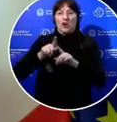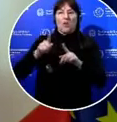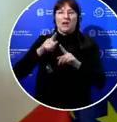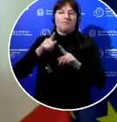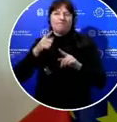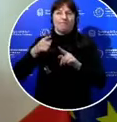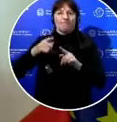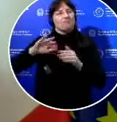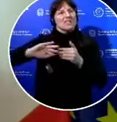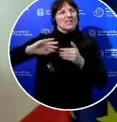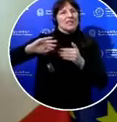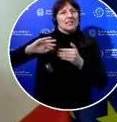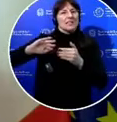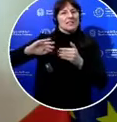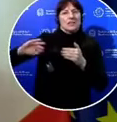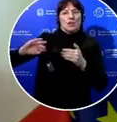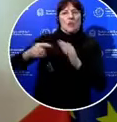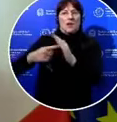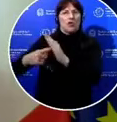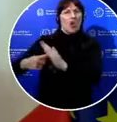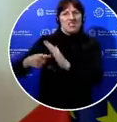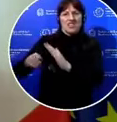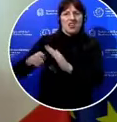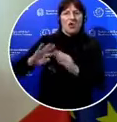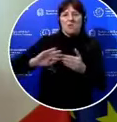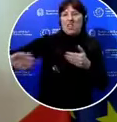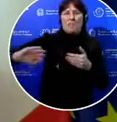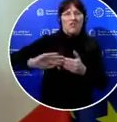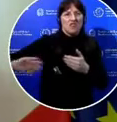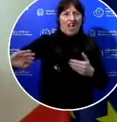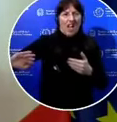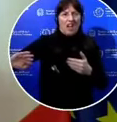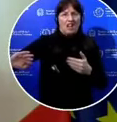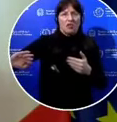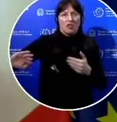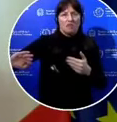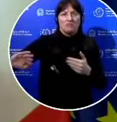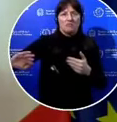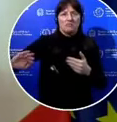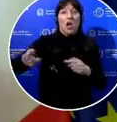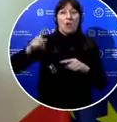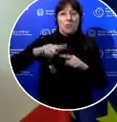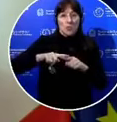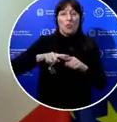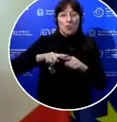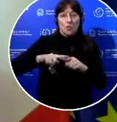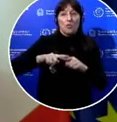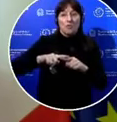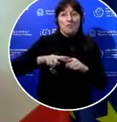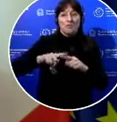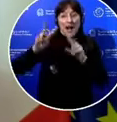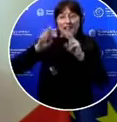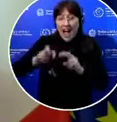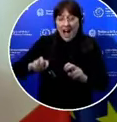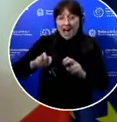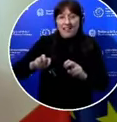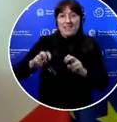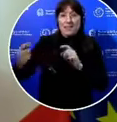il tossicodipendente ai margini della società, ma anche l'analisi del fenomeno ai margini del dibattito